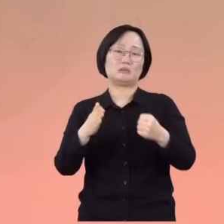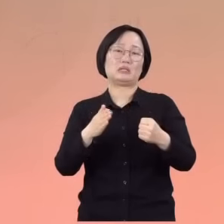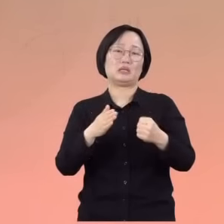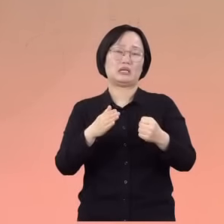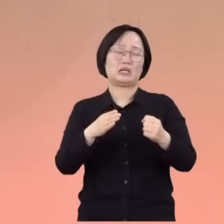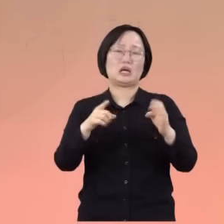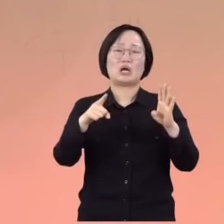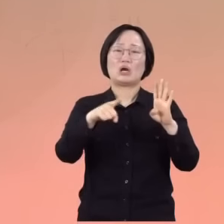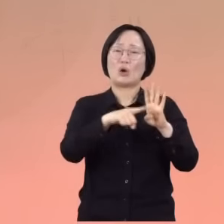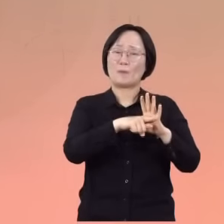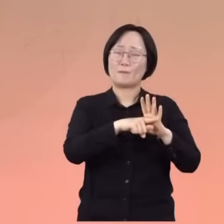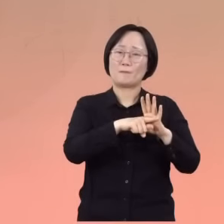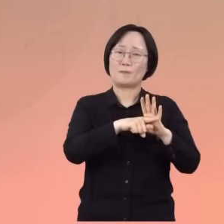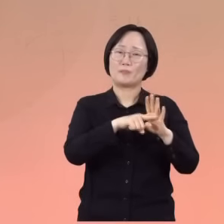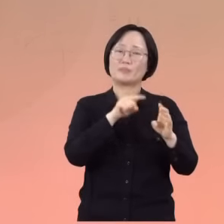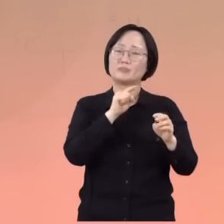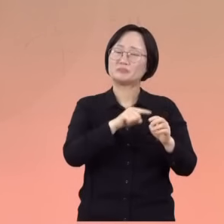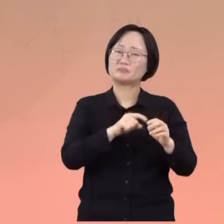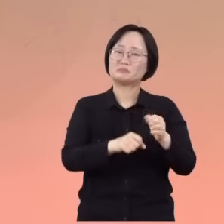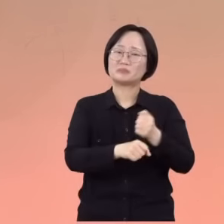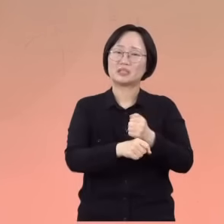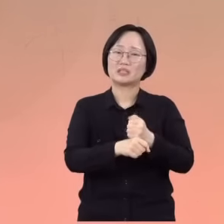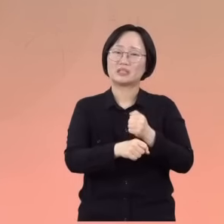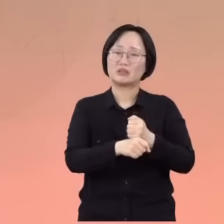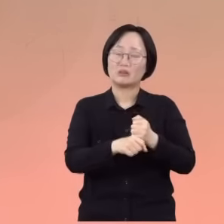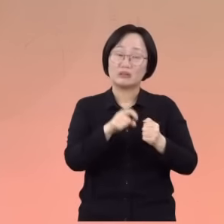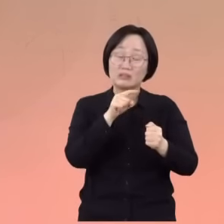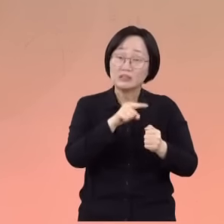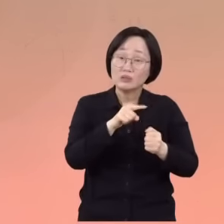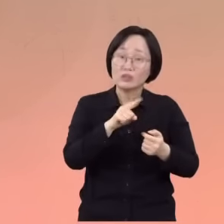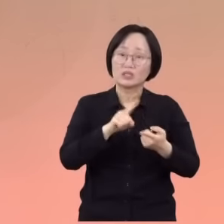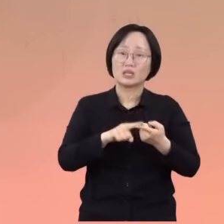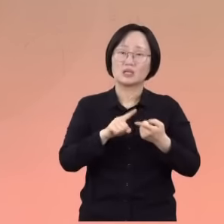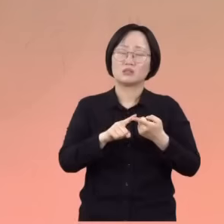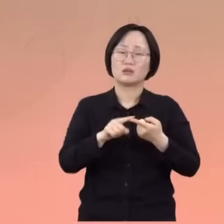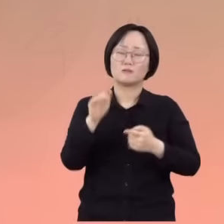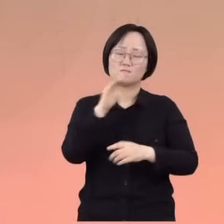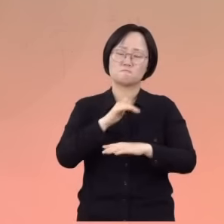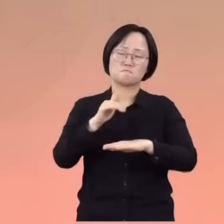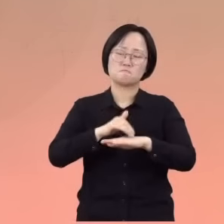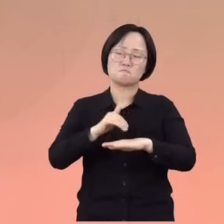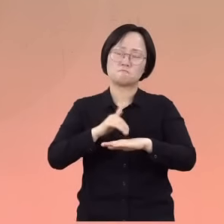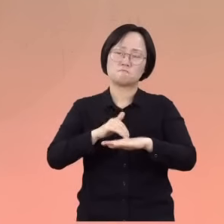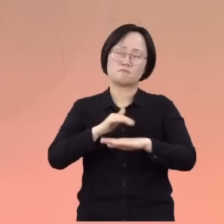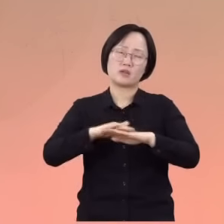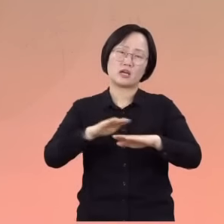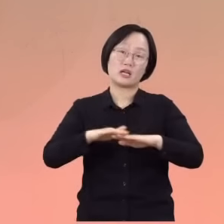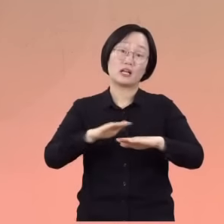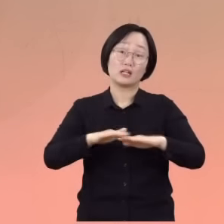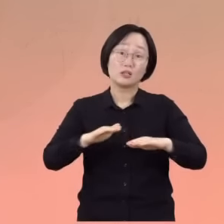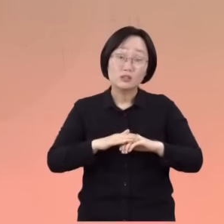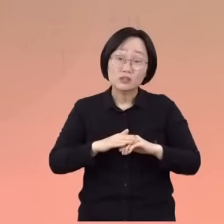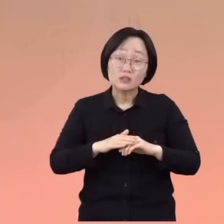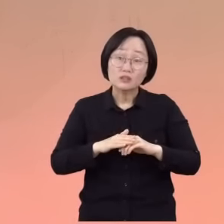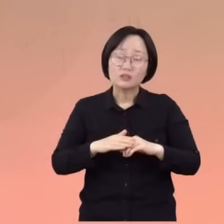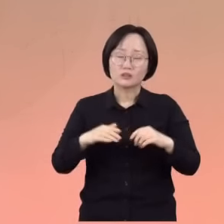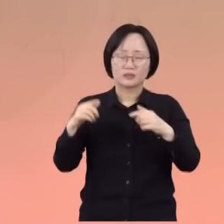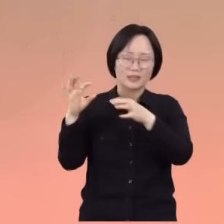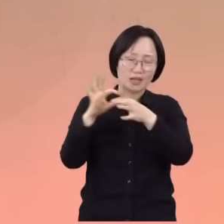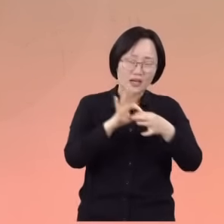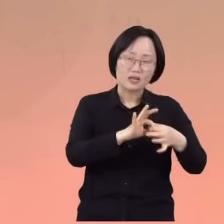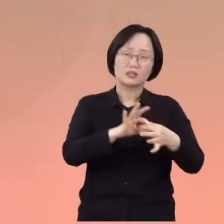닦아 나아가면서 끊임없이 복과 선업과 공덕을 끊임없이